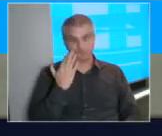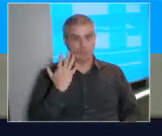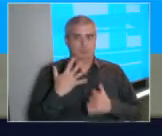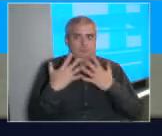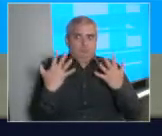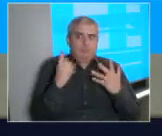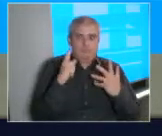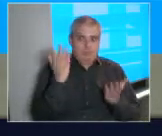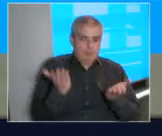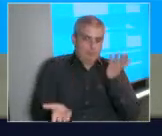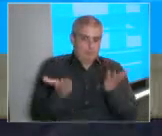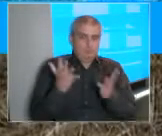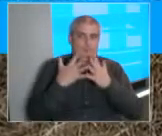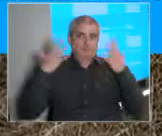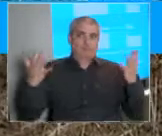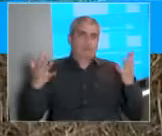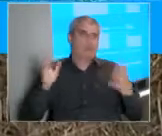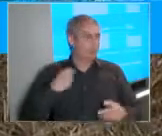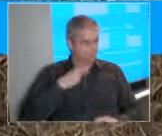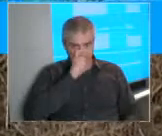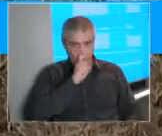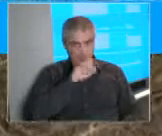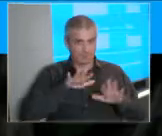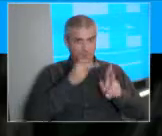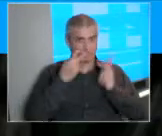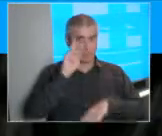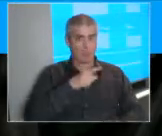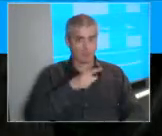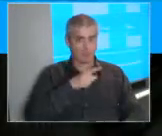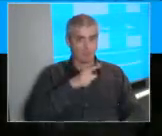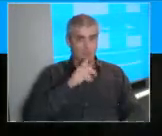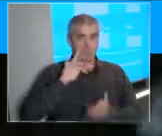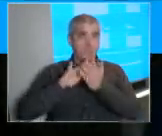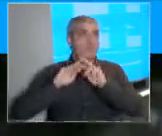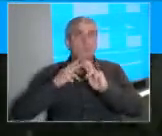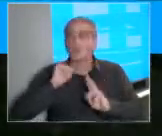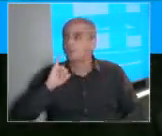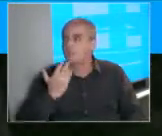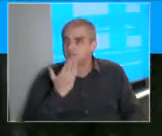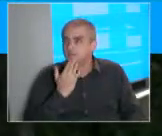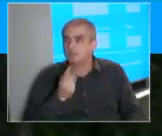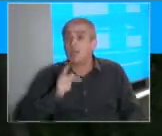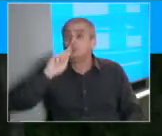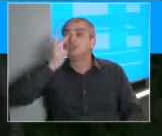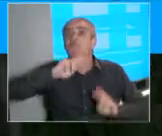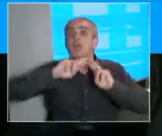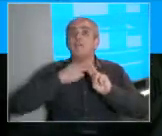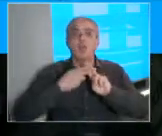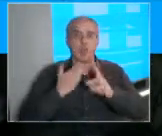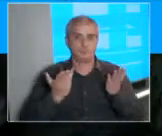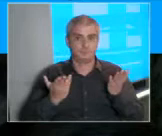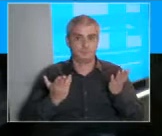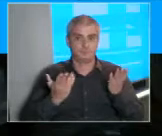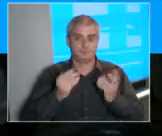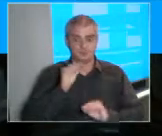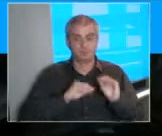מבוטל, אבל יש פה פער מאוד עצום. זאת אומרת, אנחנו מזהמים את הים יותר מבשאר המקומות בעולם? כן, ישראל היא השנייה בעולם,